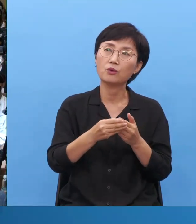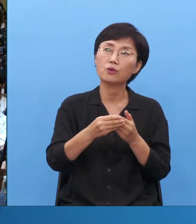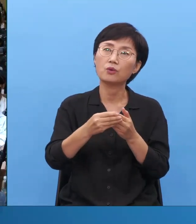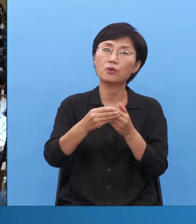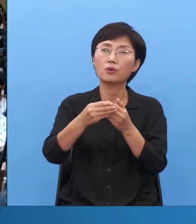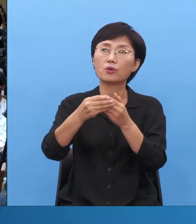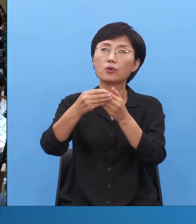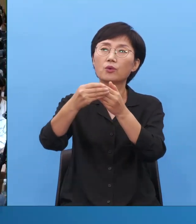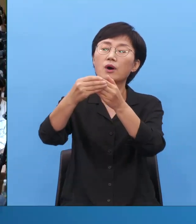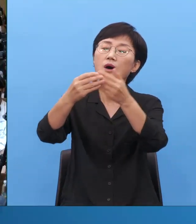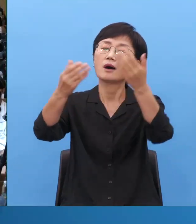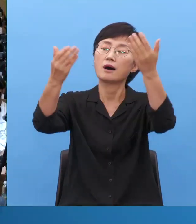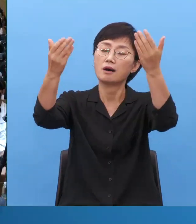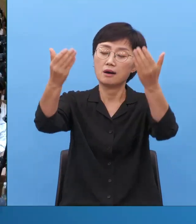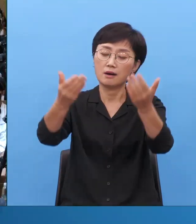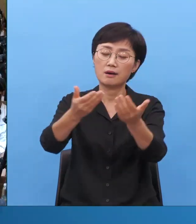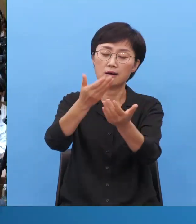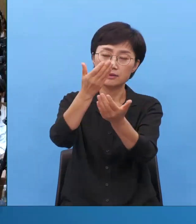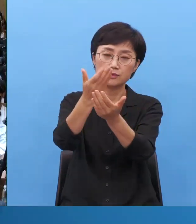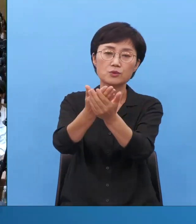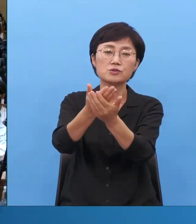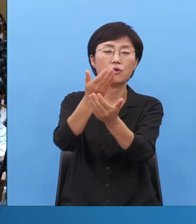나를 인도하여